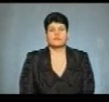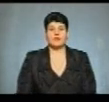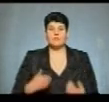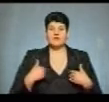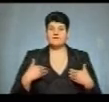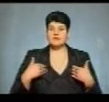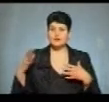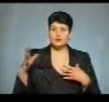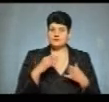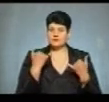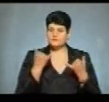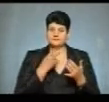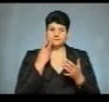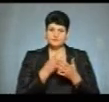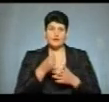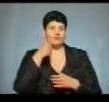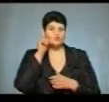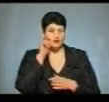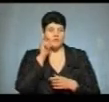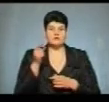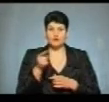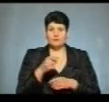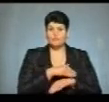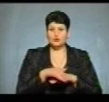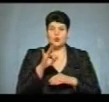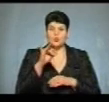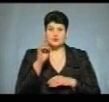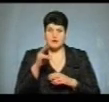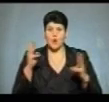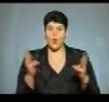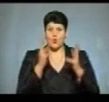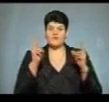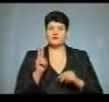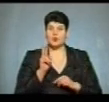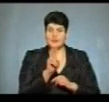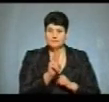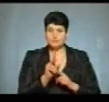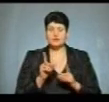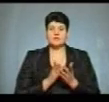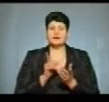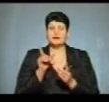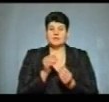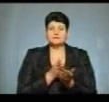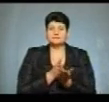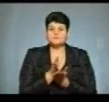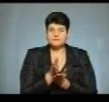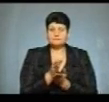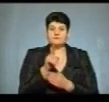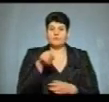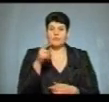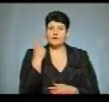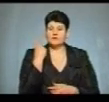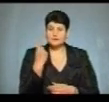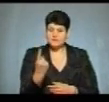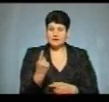Мої вітання усім, хто зараз з нами. Учора у Тернополі на вулиці Руській горів тролейбус, який курсував за першим маршрутом. Про це нам повідомив